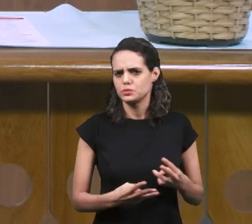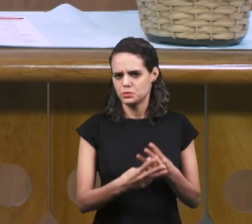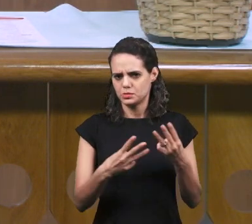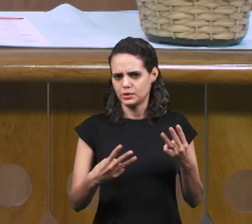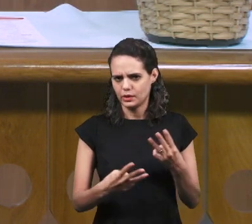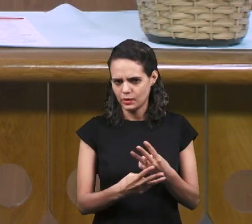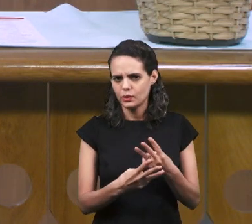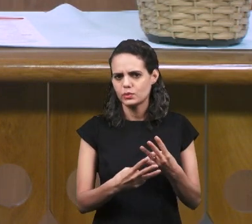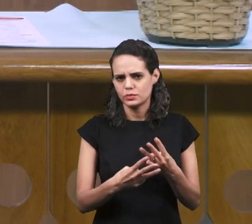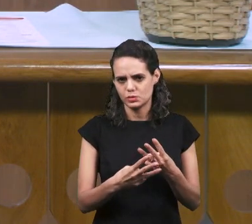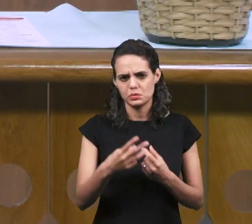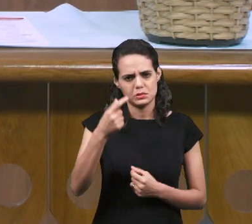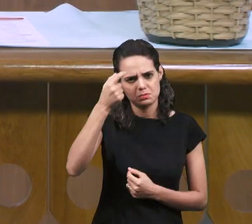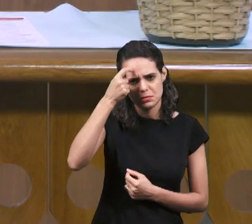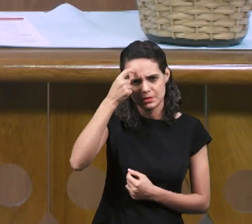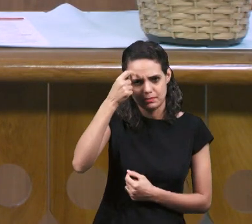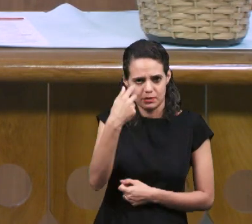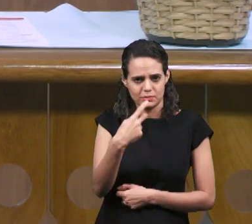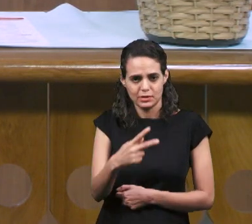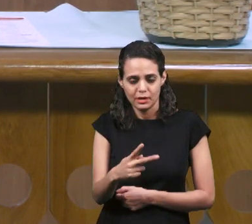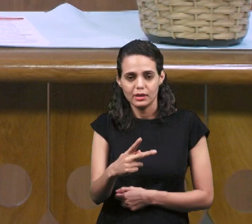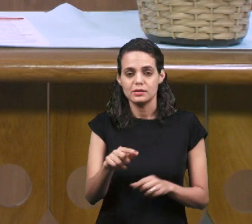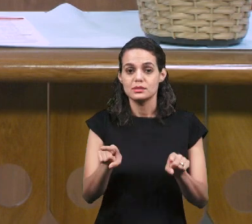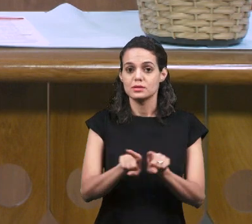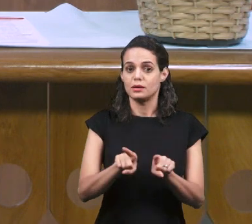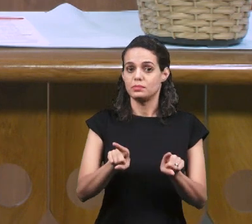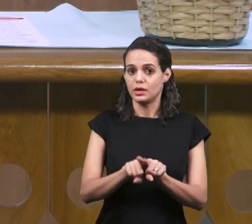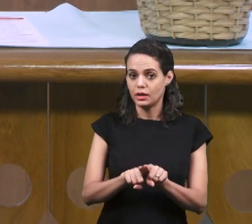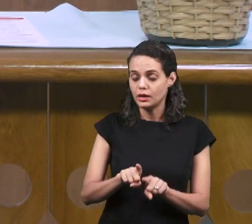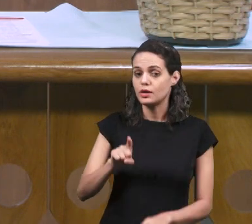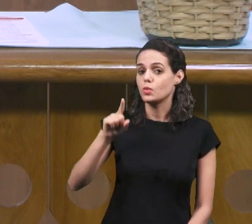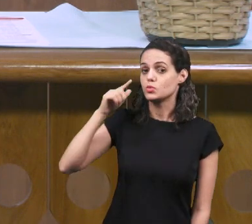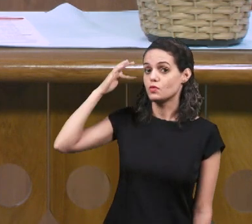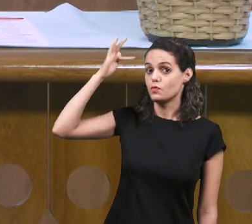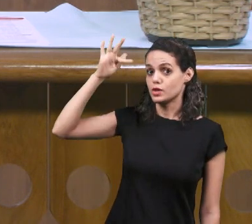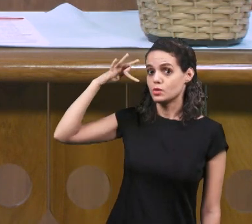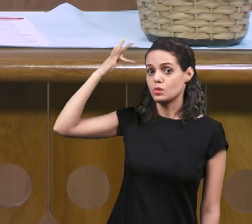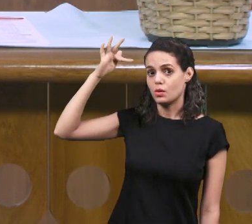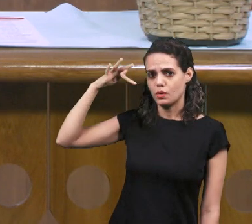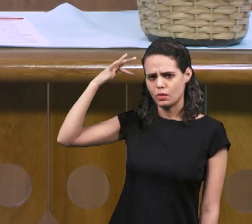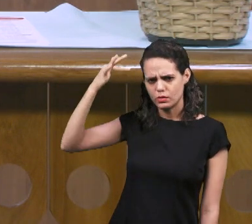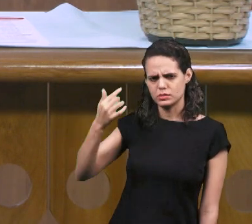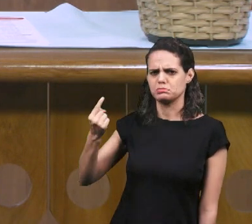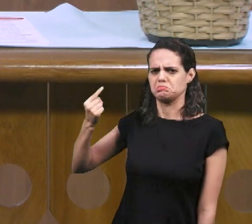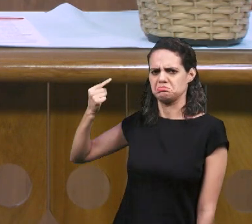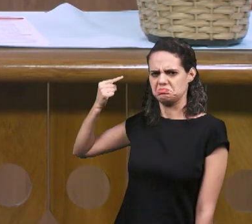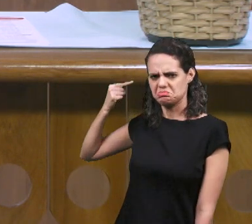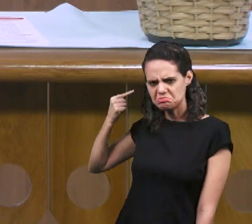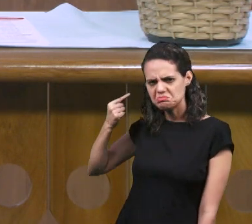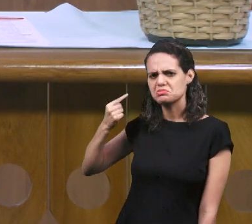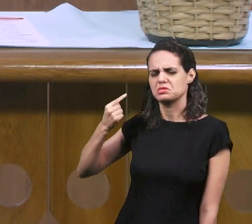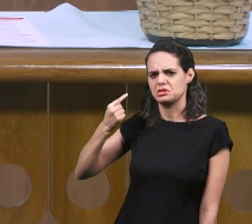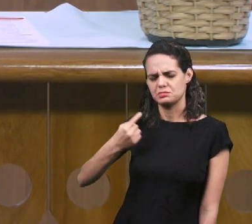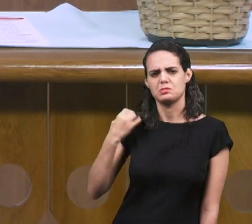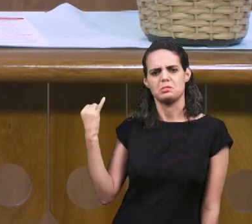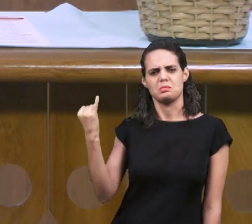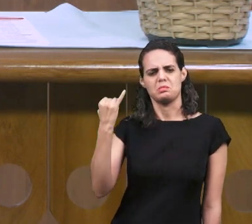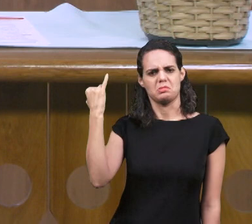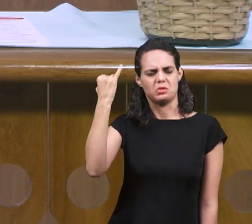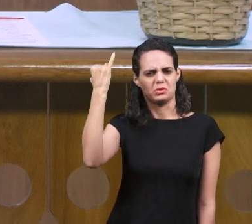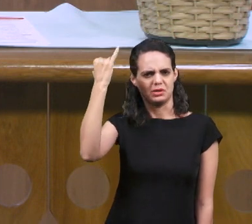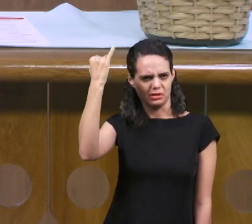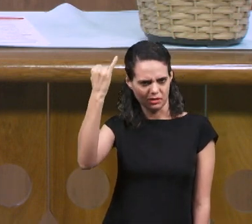Il existait les grands philosophes de l'époque, les stoïciens,